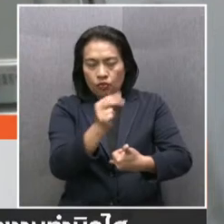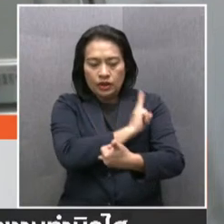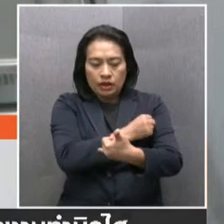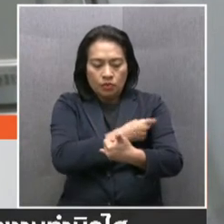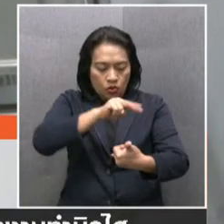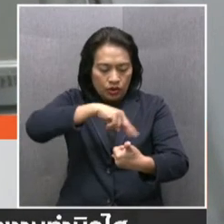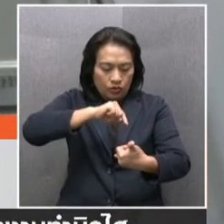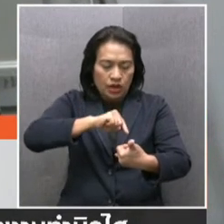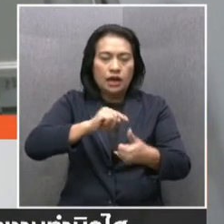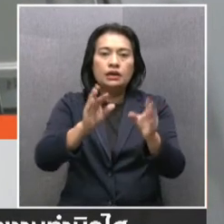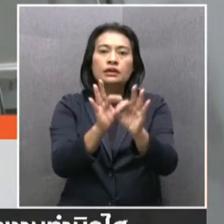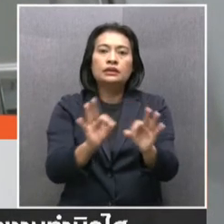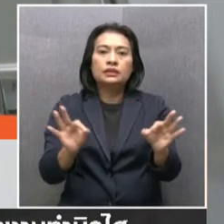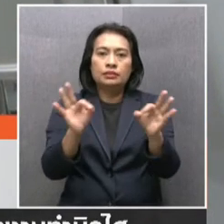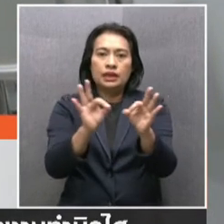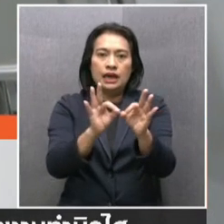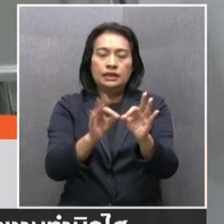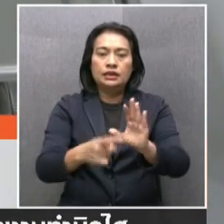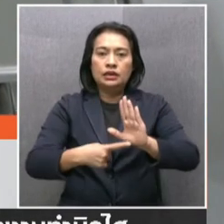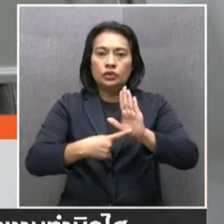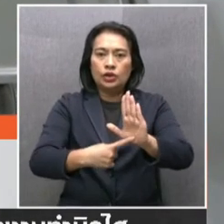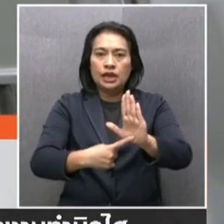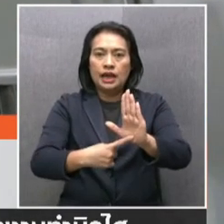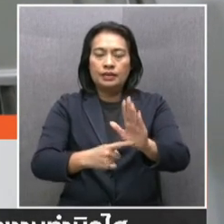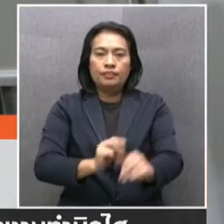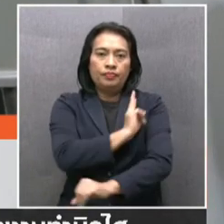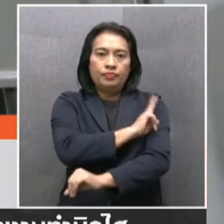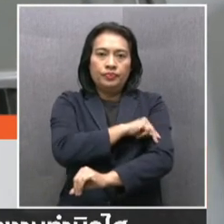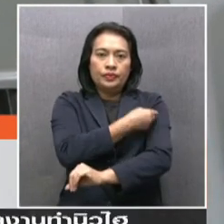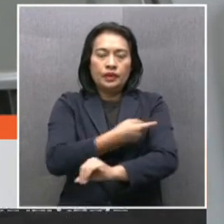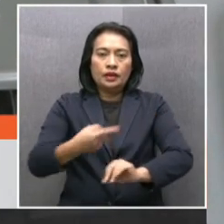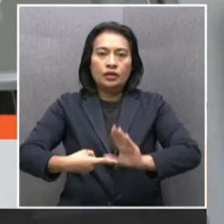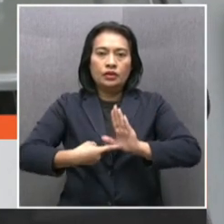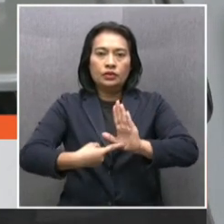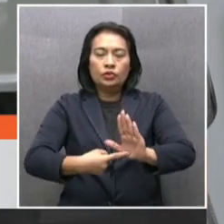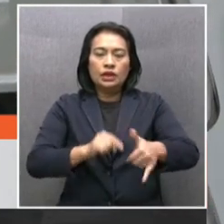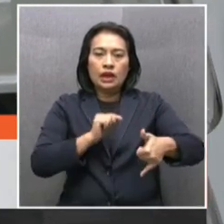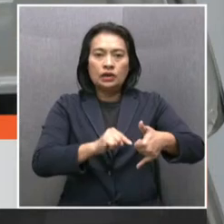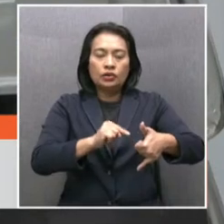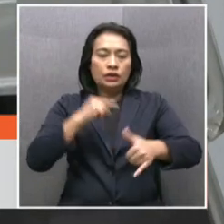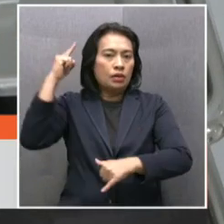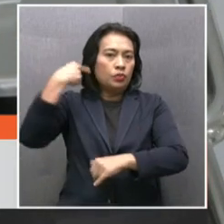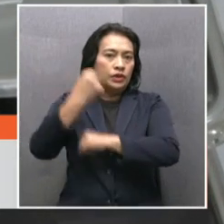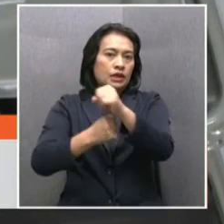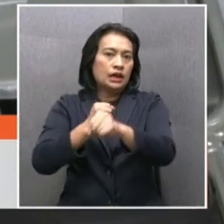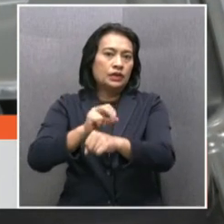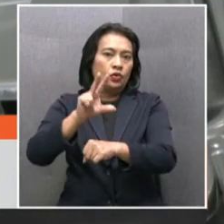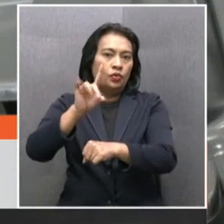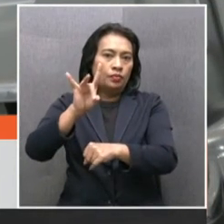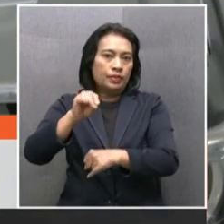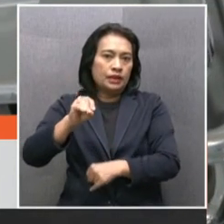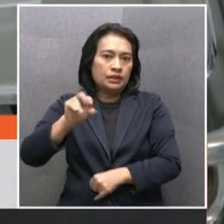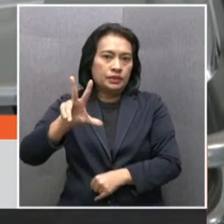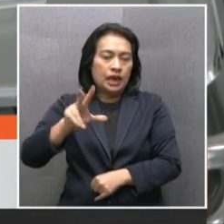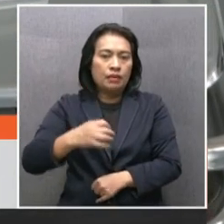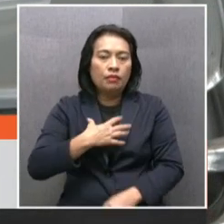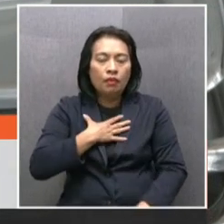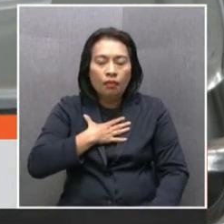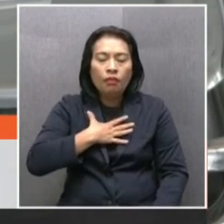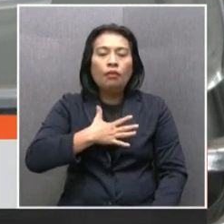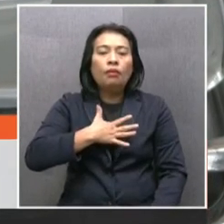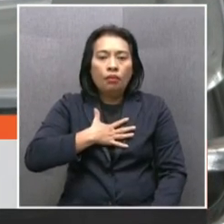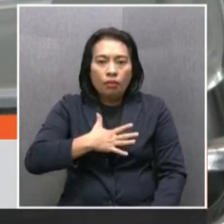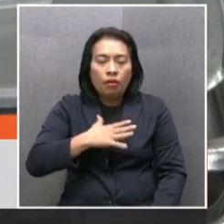างมากถ้าจะยกตัวอย่างเนี่ยคุณหมอก็ยกตัวอย่างเคสผู้ป่วยหญิงอายุ83ปีเป็นโรคหอบหืด